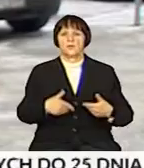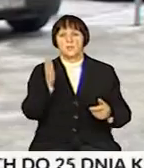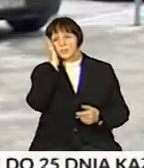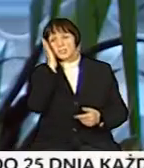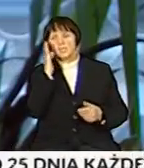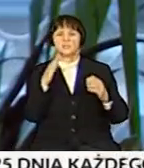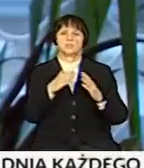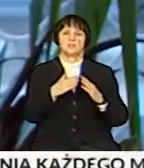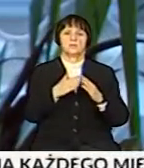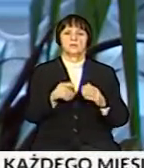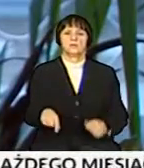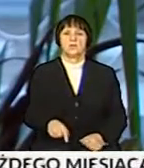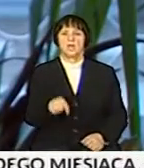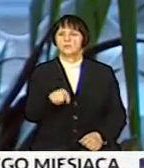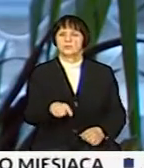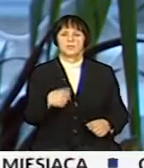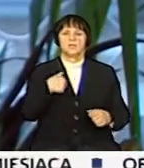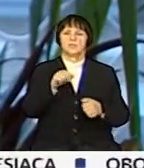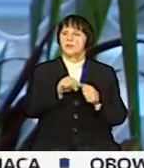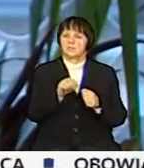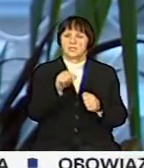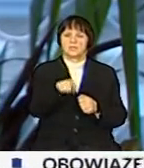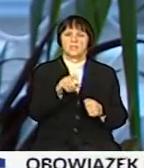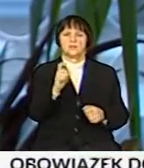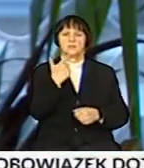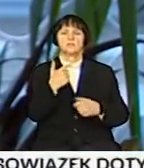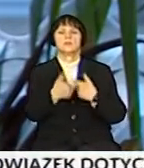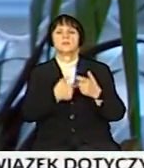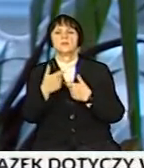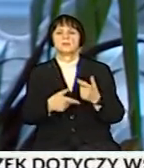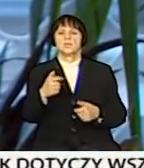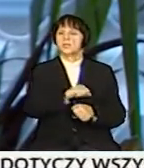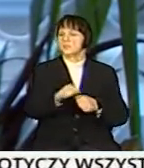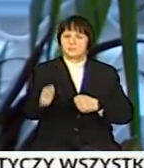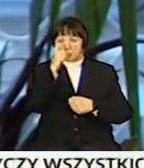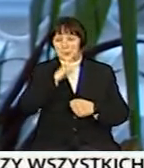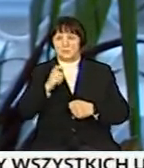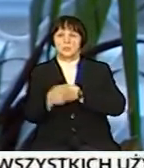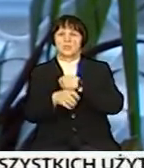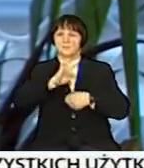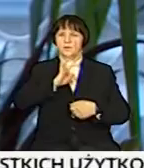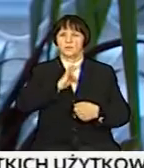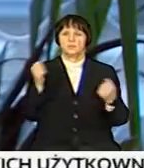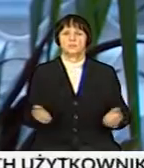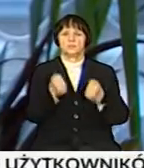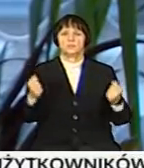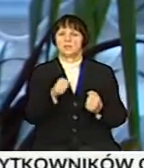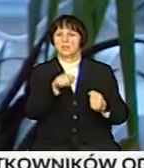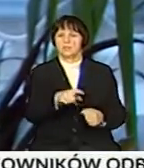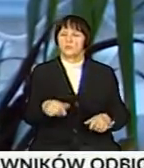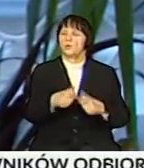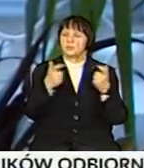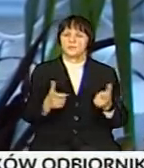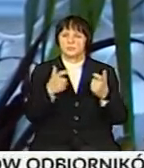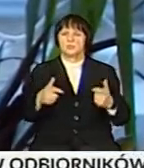tej kamienicy. Aspekt moralny i ocena tego, co zrobiła, jest oczywiście naganny. Swoim działaniem naraziła życie i